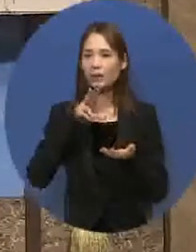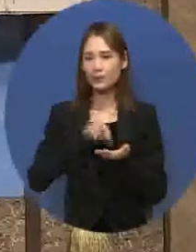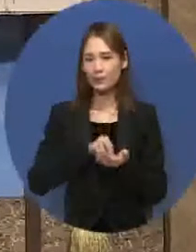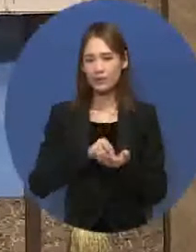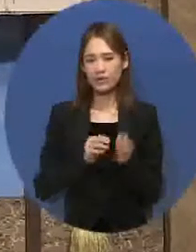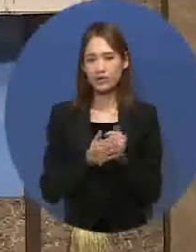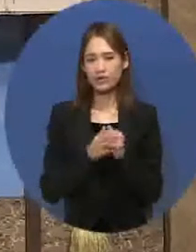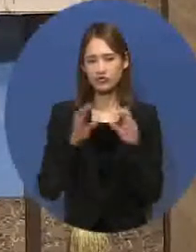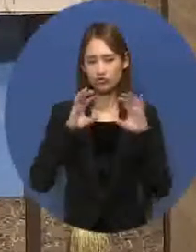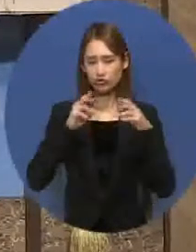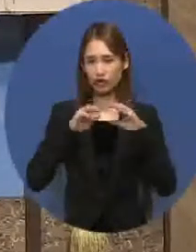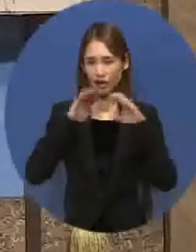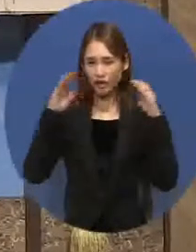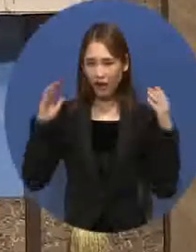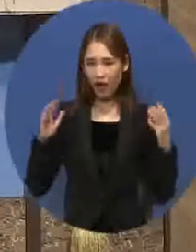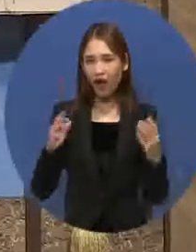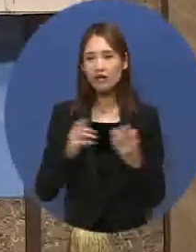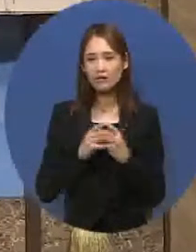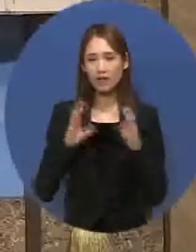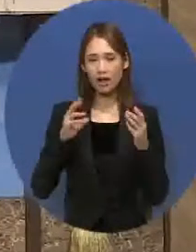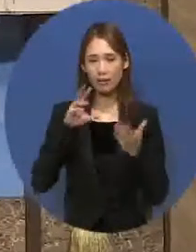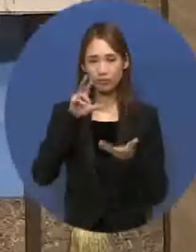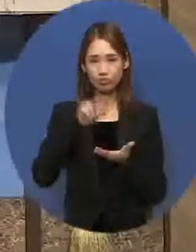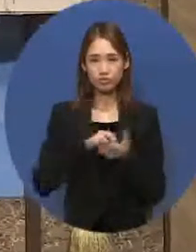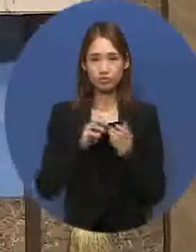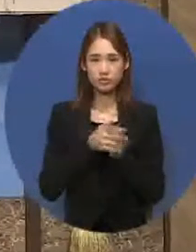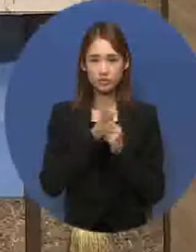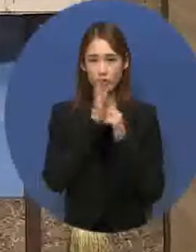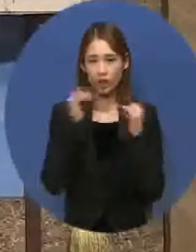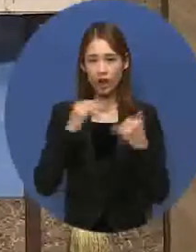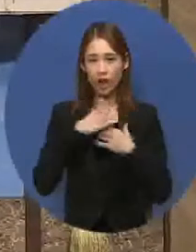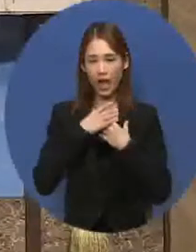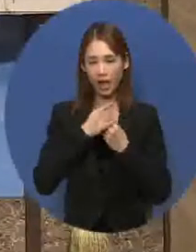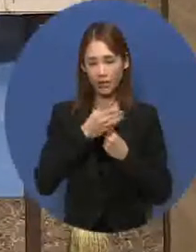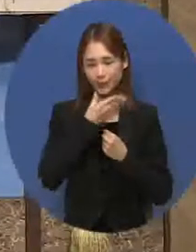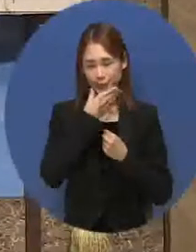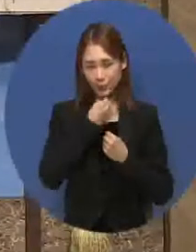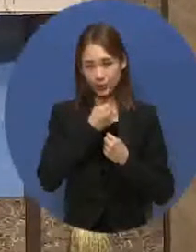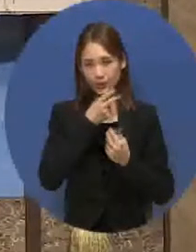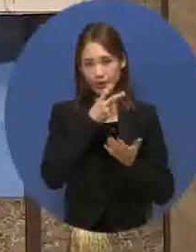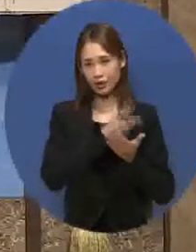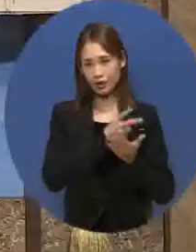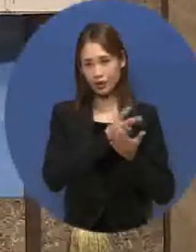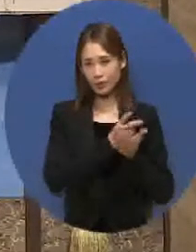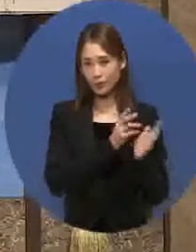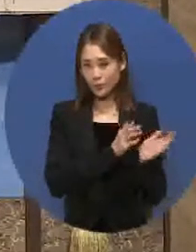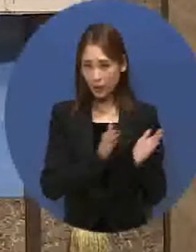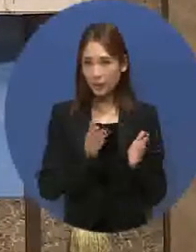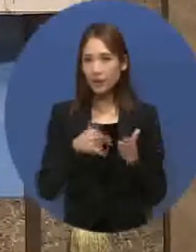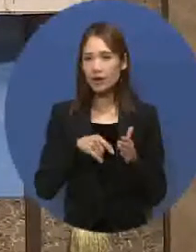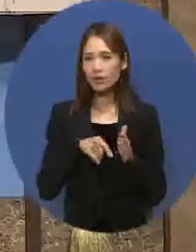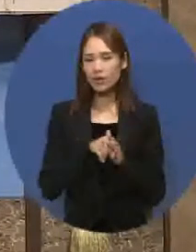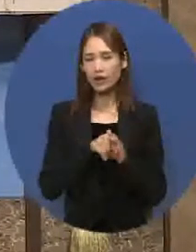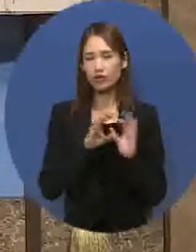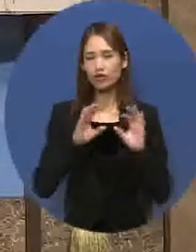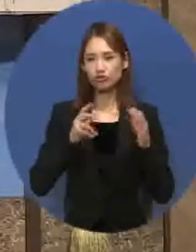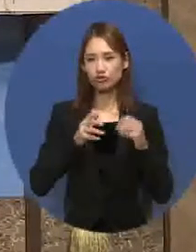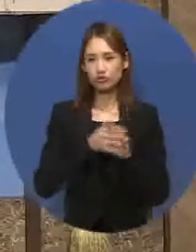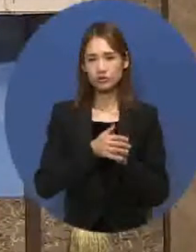국가 전체의 문제입니다. 노인이 안정되고 복된 제도가 마련되는